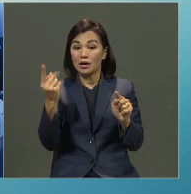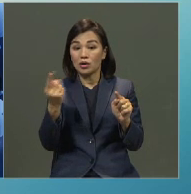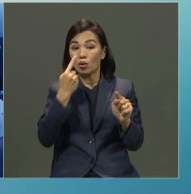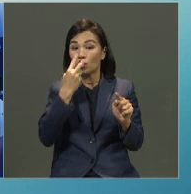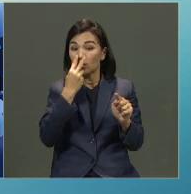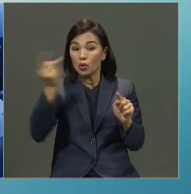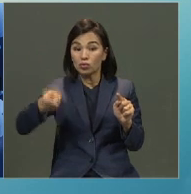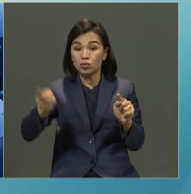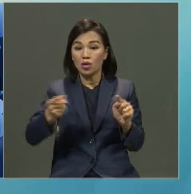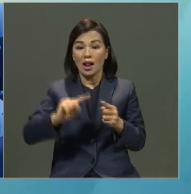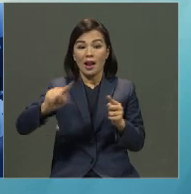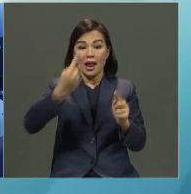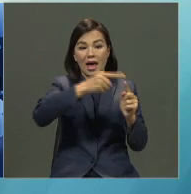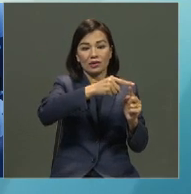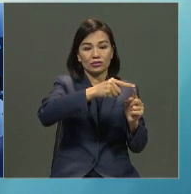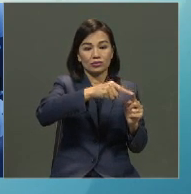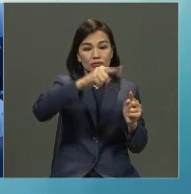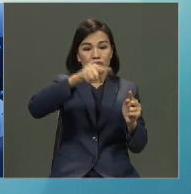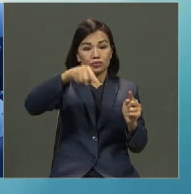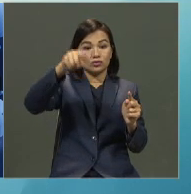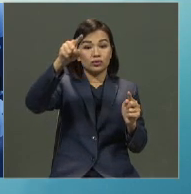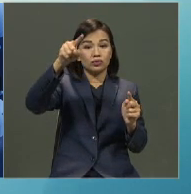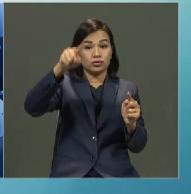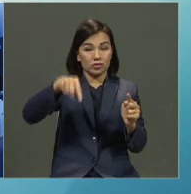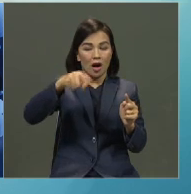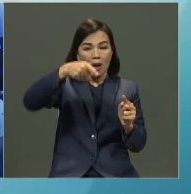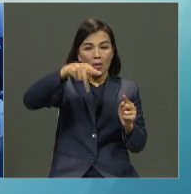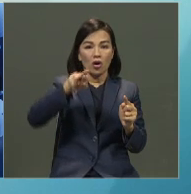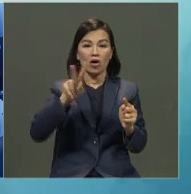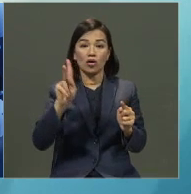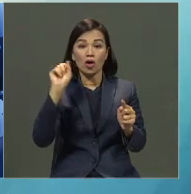รายนะครับทำให้กราฟของวันนี้ที่เราเห็นผมอยากเห็นต่อเนื่องกันมาเว็บที่1ผ่านไปแล้วนะครับตั้งแต่เราประกาศพ.ร.ก.